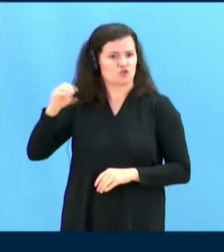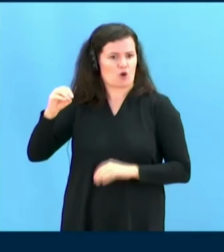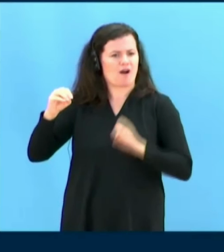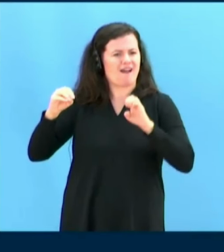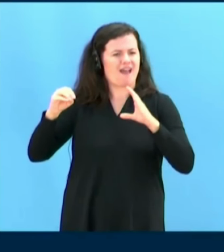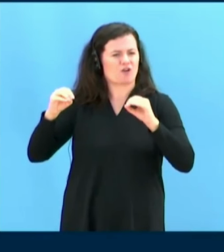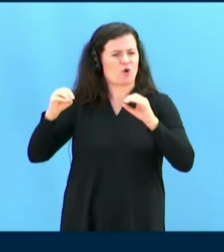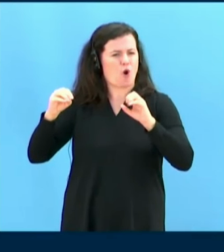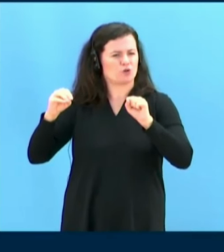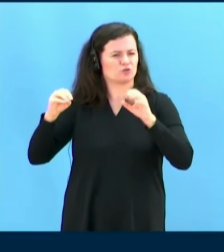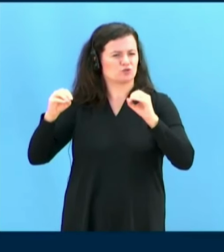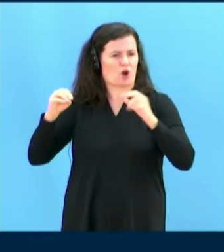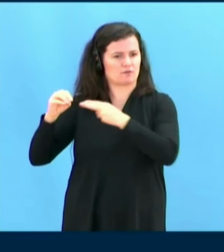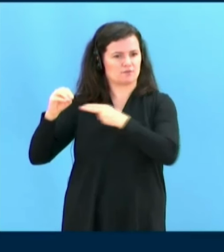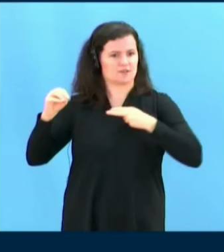НПО,